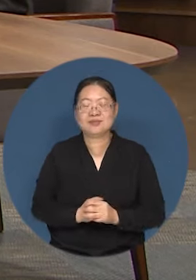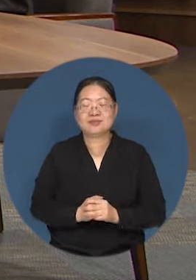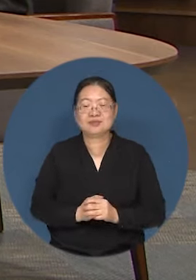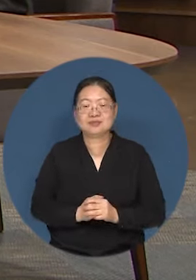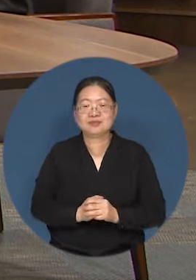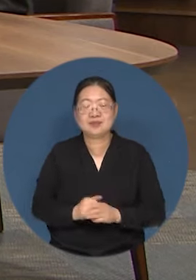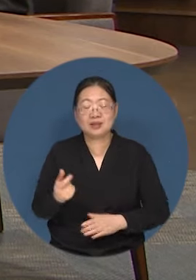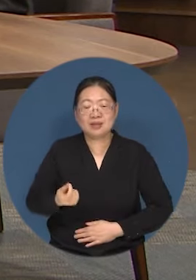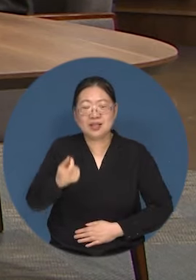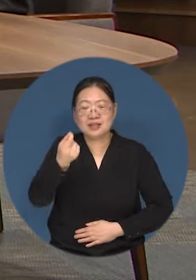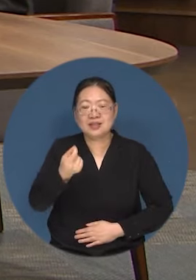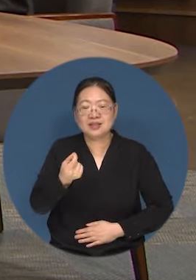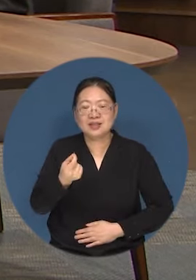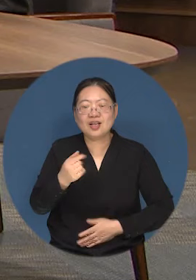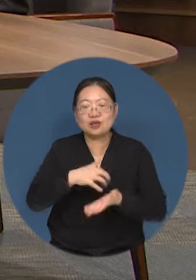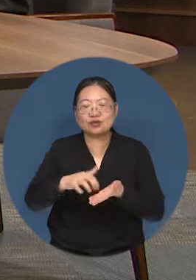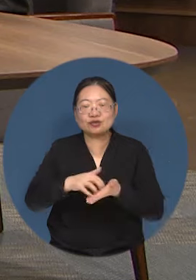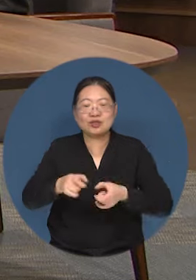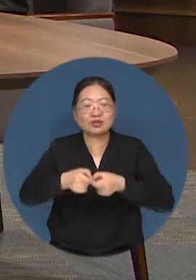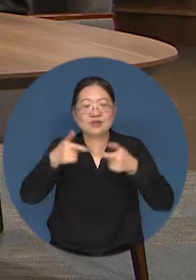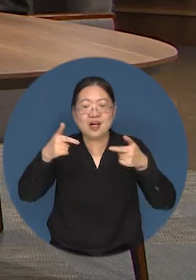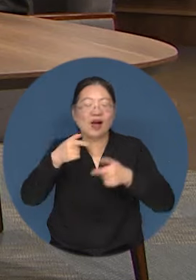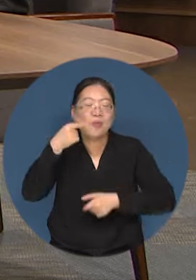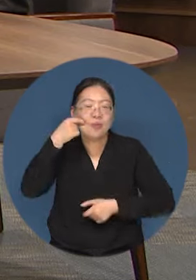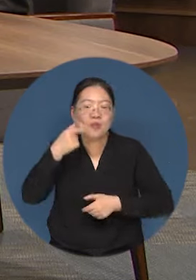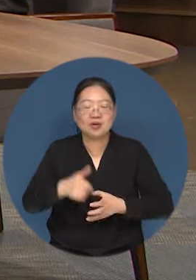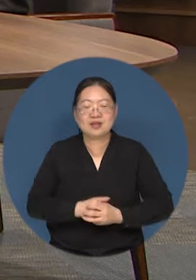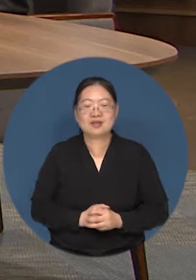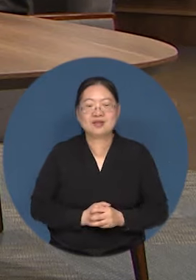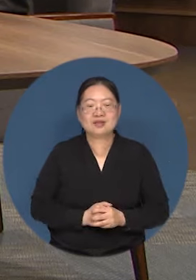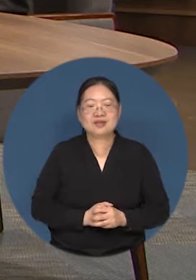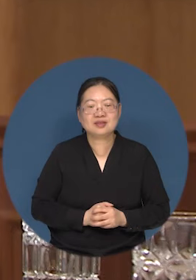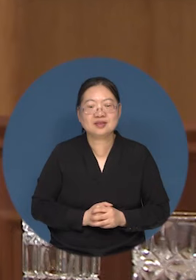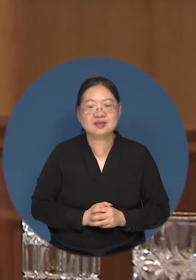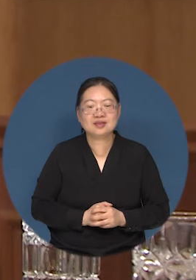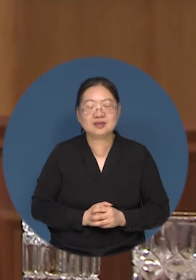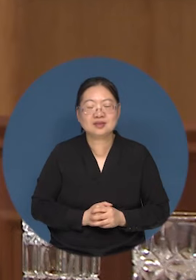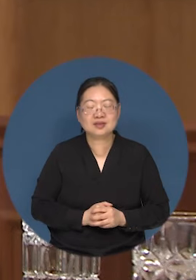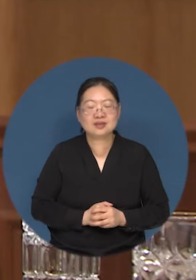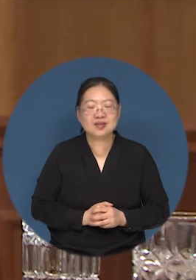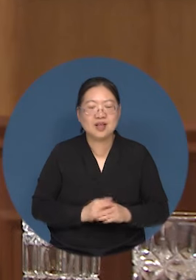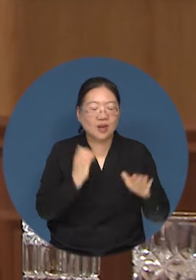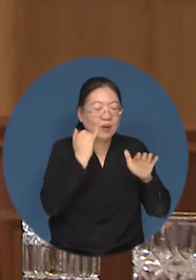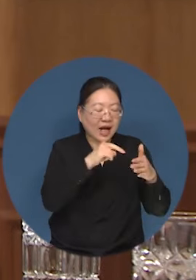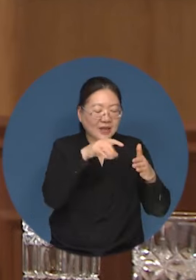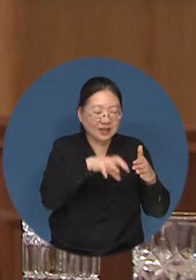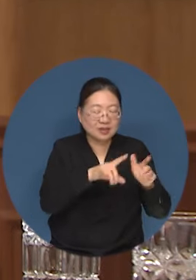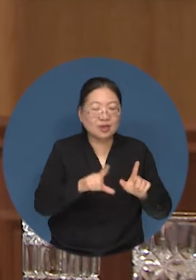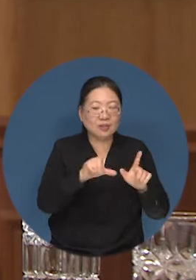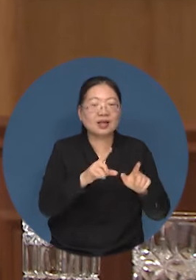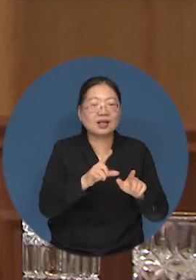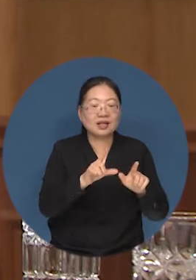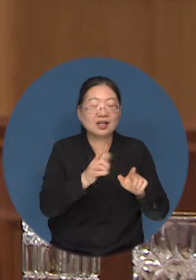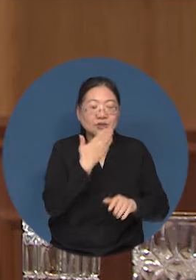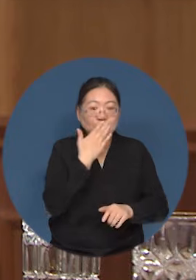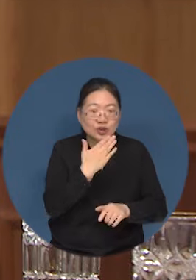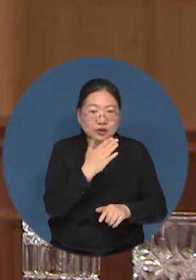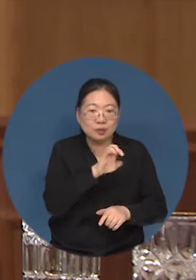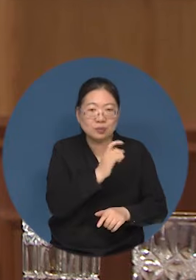그래서 빨리 개체수가 늘어나기는 힘듭니다. 네, 네. 물속에서만 살 수 있는